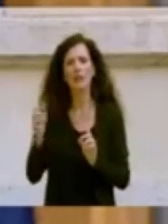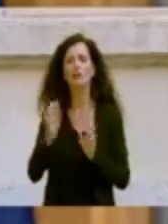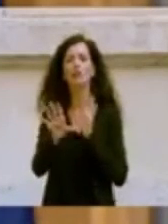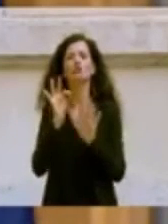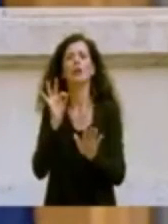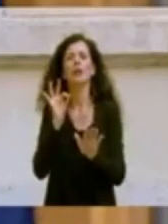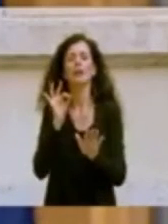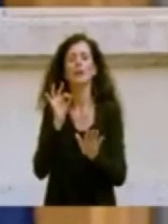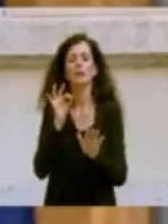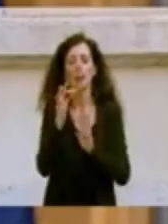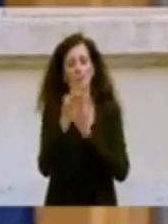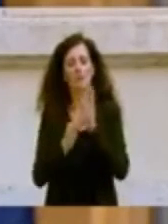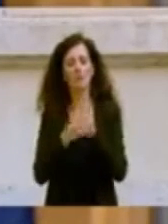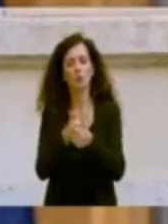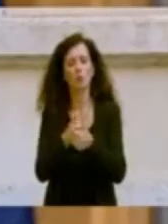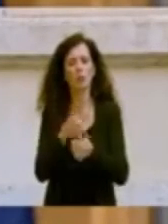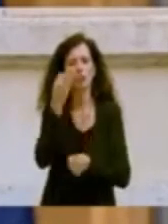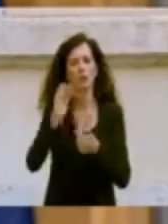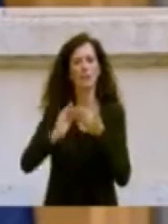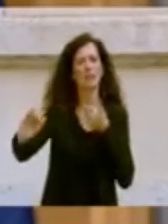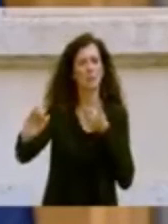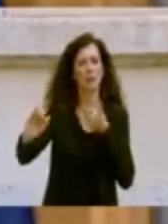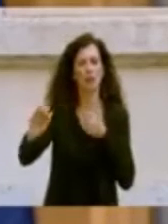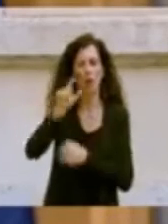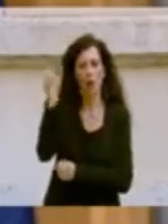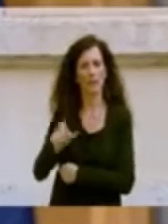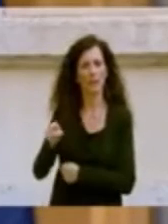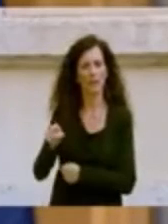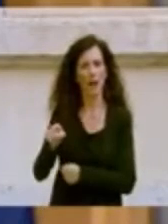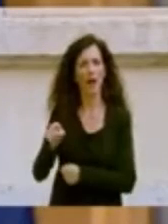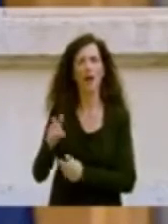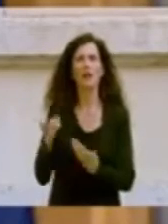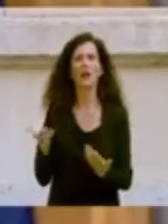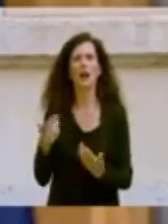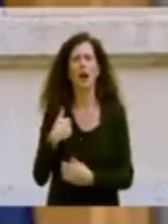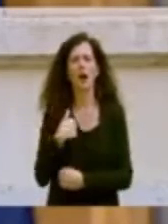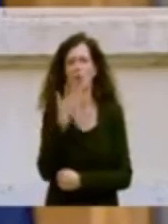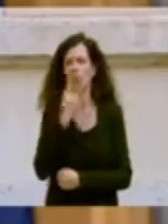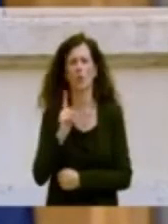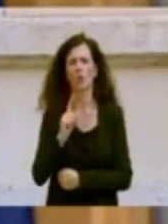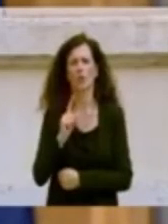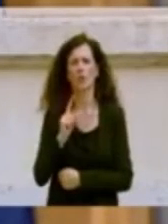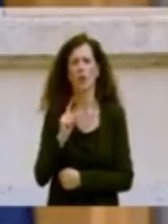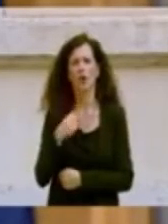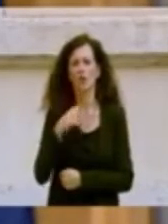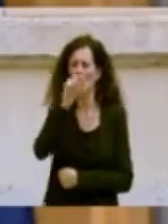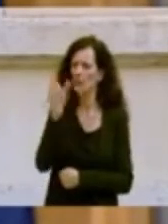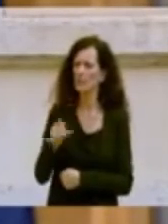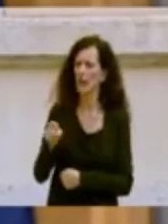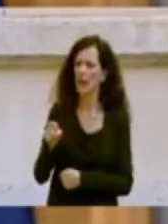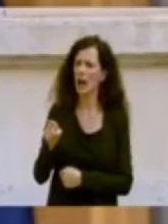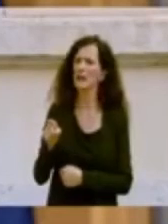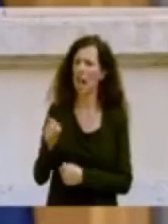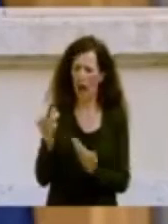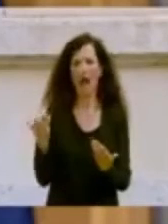discriminatorie nei confronti dell'Italia Non vorrei che l'Italia dovesse pagare il prezzo di una grande trasparenza e di un